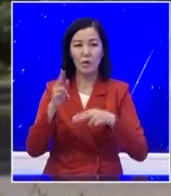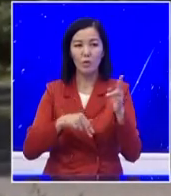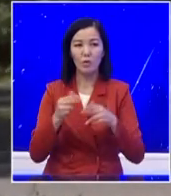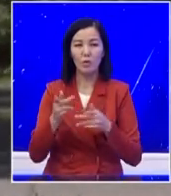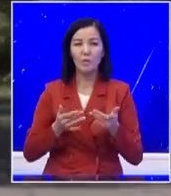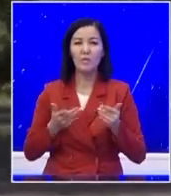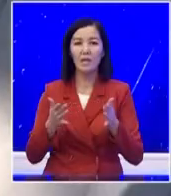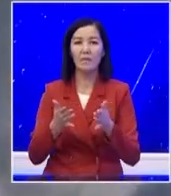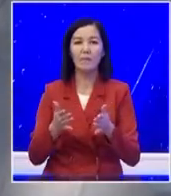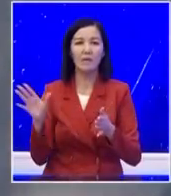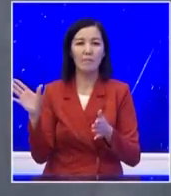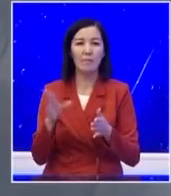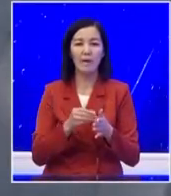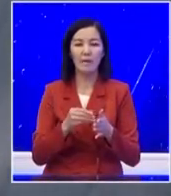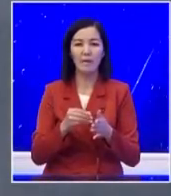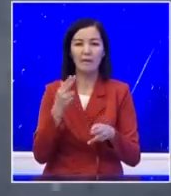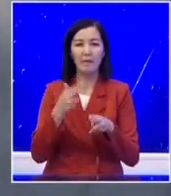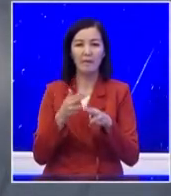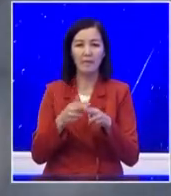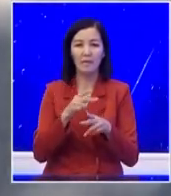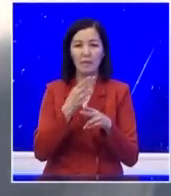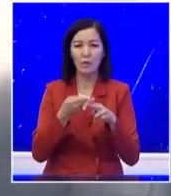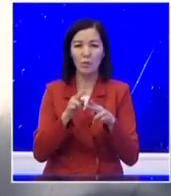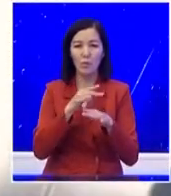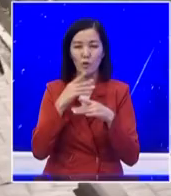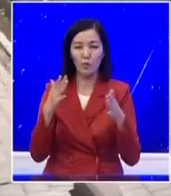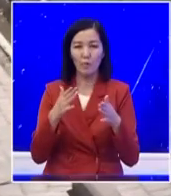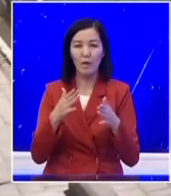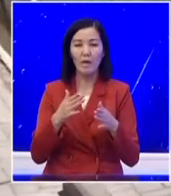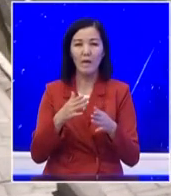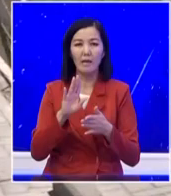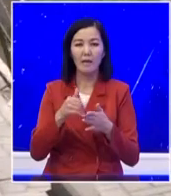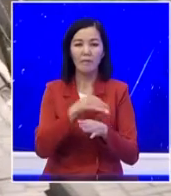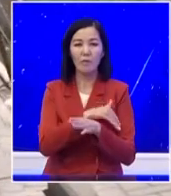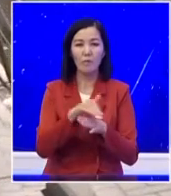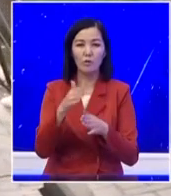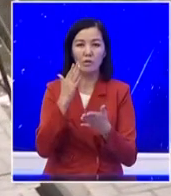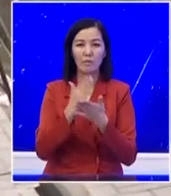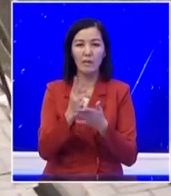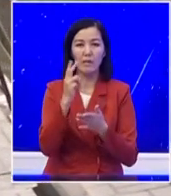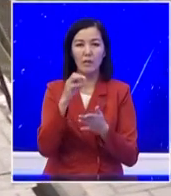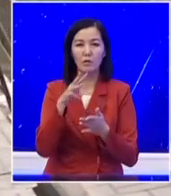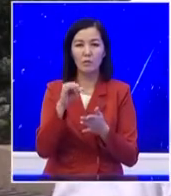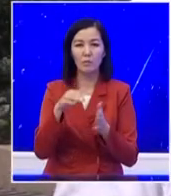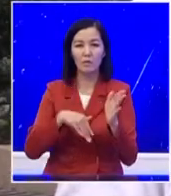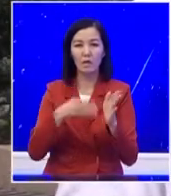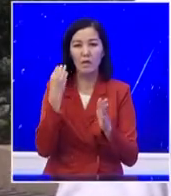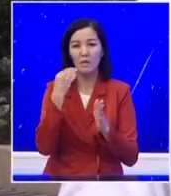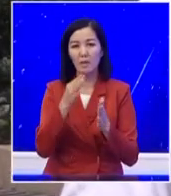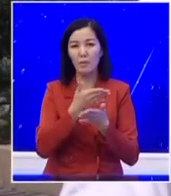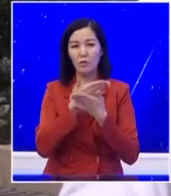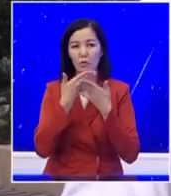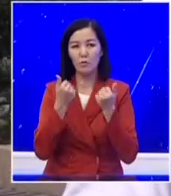бірі. Өкінішке қарай, мұндай жерлер қалада арбатта ғана бар. Онда да 200 метрдей ғана. Сапасыз.